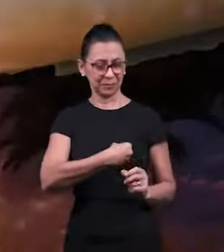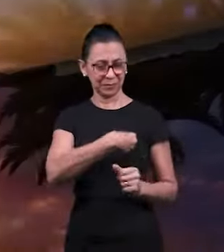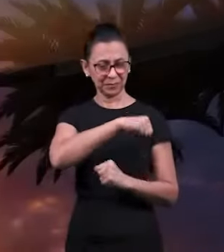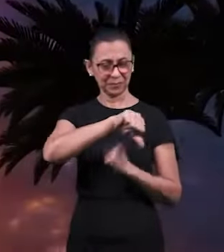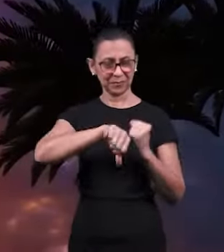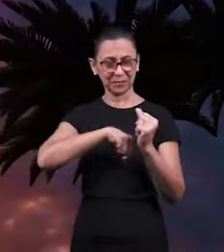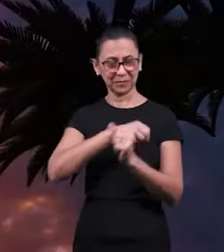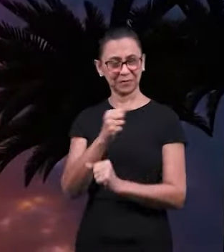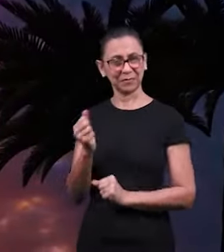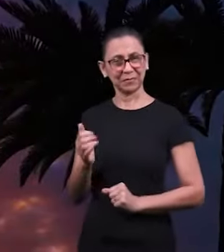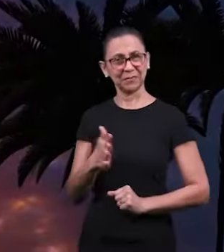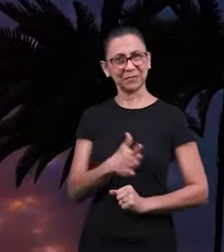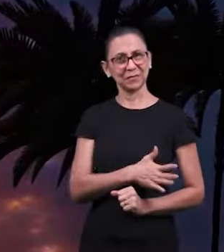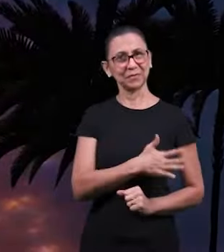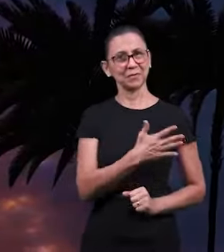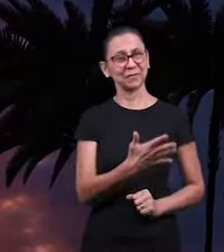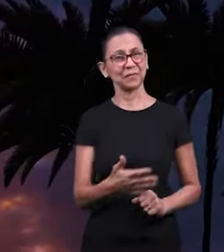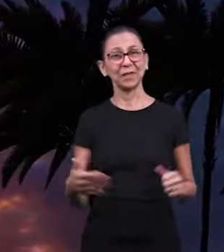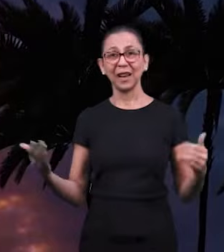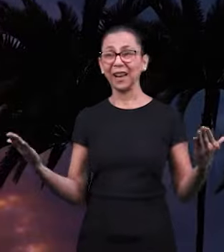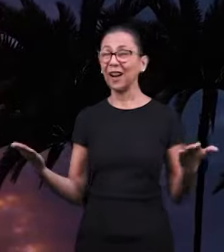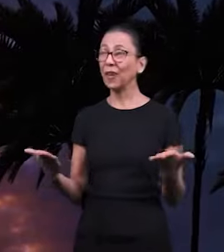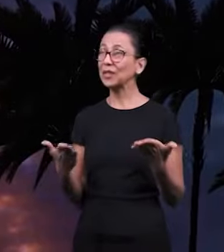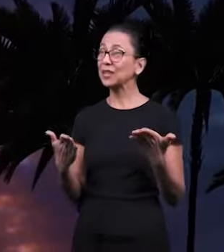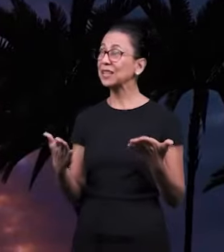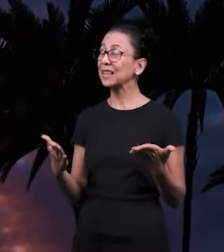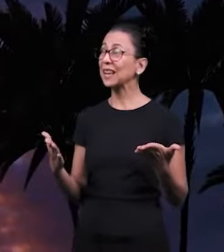и преобразил жизнь мою.